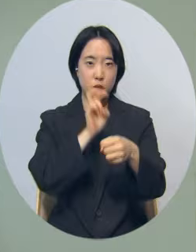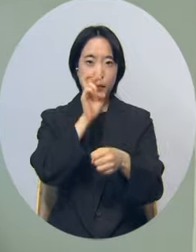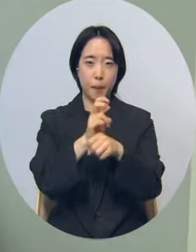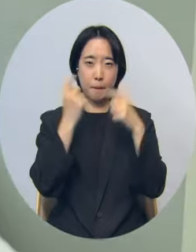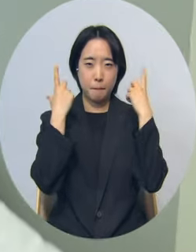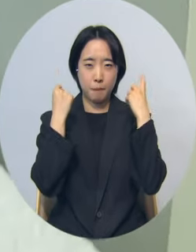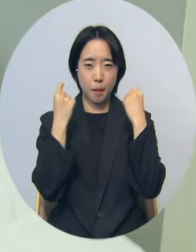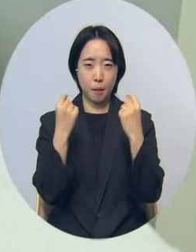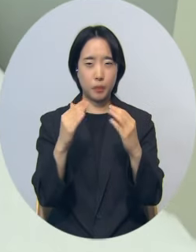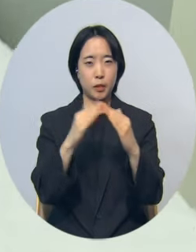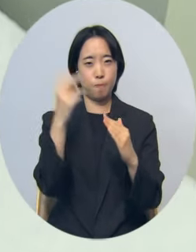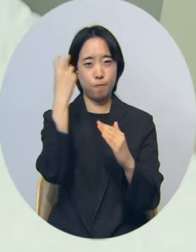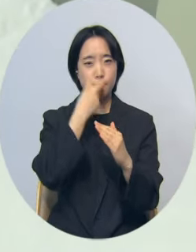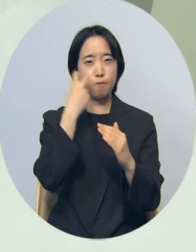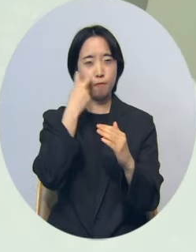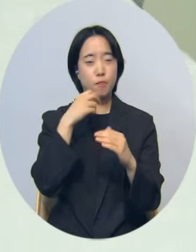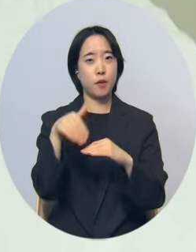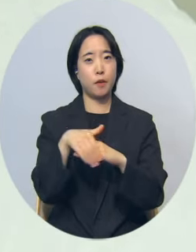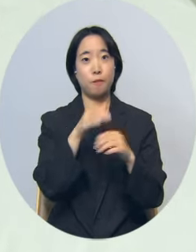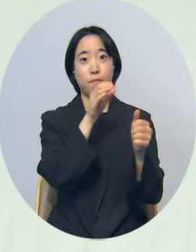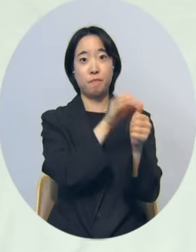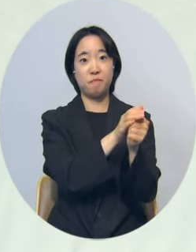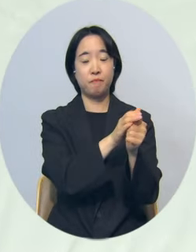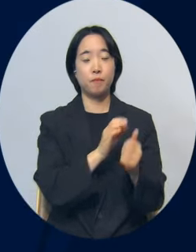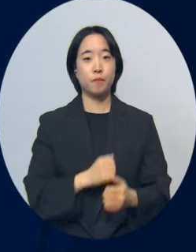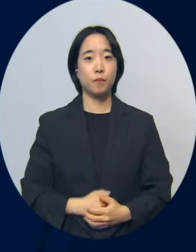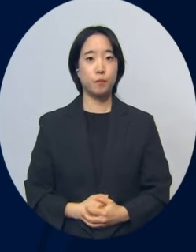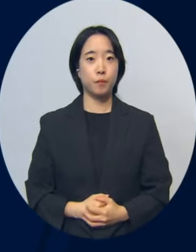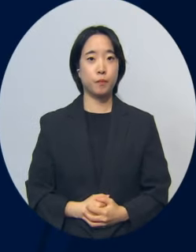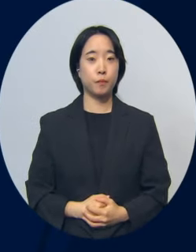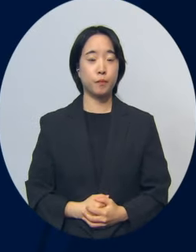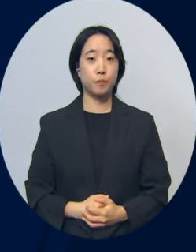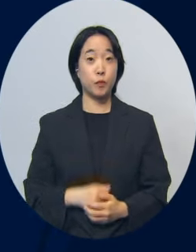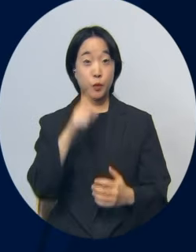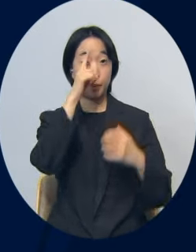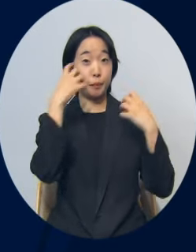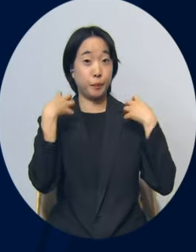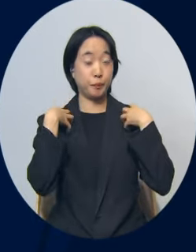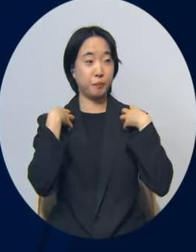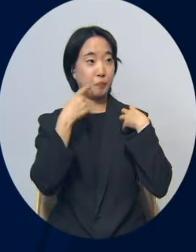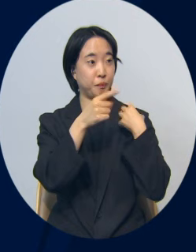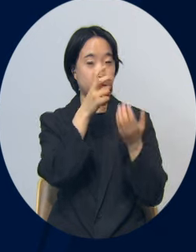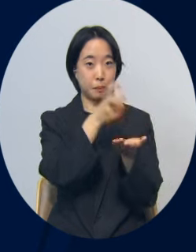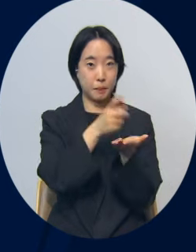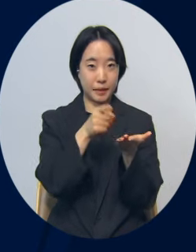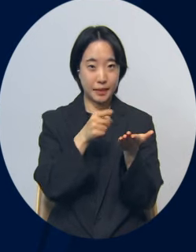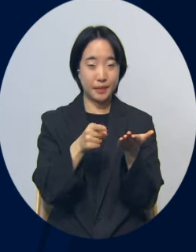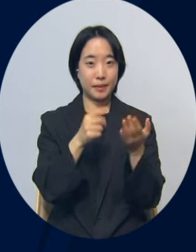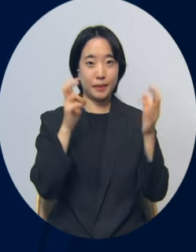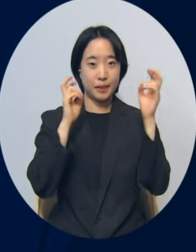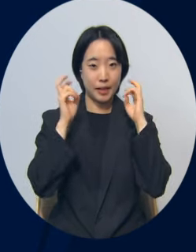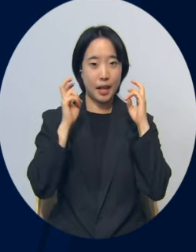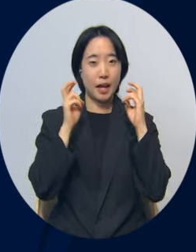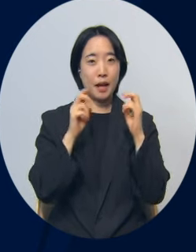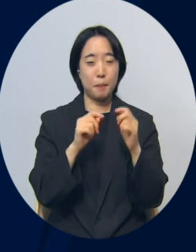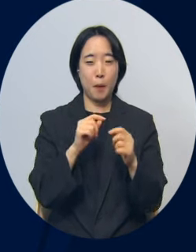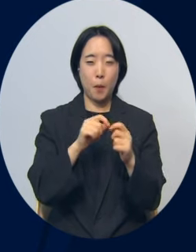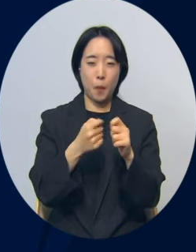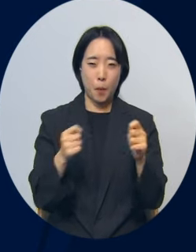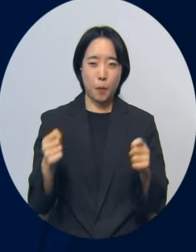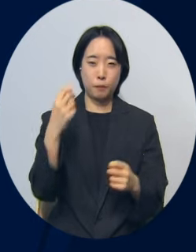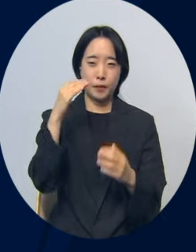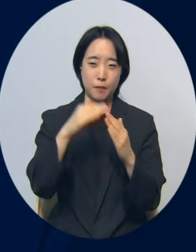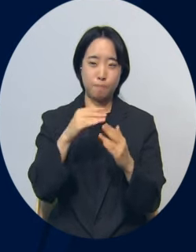이른바 신유형 장기 민간 임대주택입니다. 정부는 이를 위해 법인의 대규모 장기 임대 운영을 어렵게